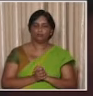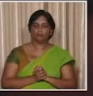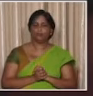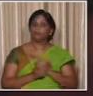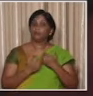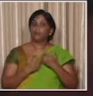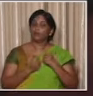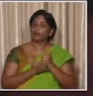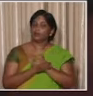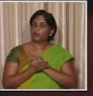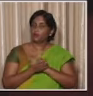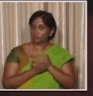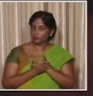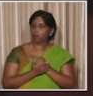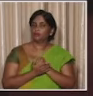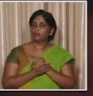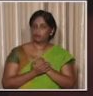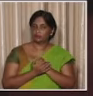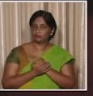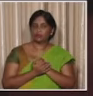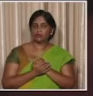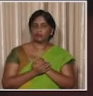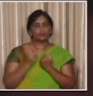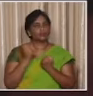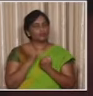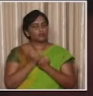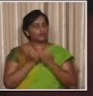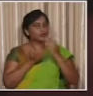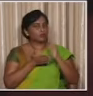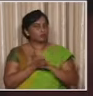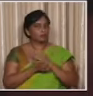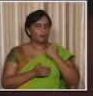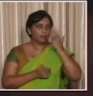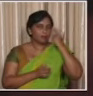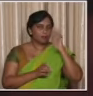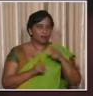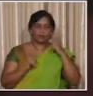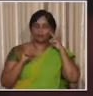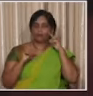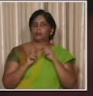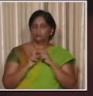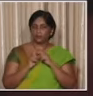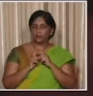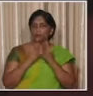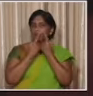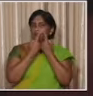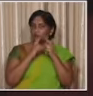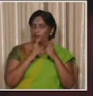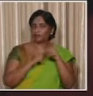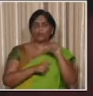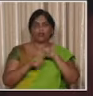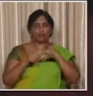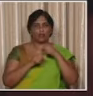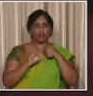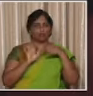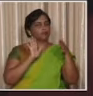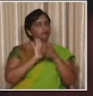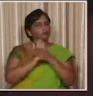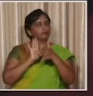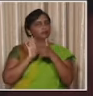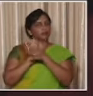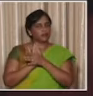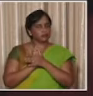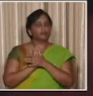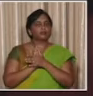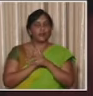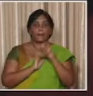අපි සියලු දෙනාගේම ආධාර උපකාර බලාපොරොත්තු වෙනවා ඒ වැඩේට. විවිධ ආයතනත් එක්ක එකතු වෙච්ච